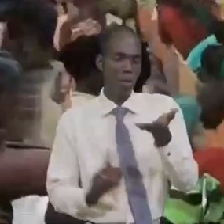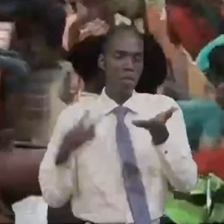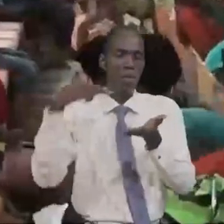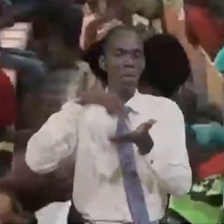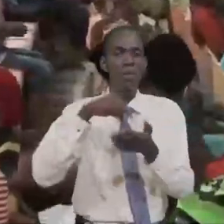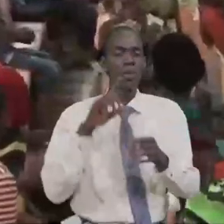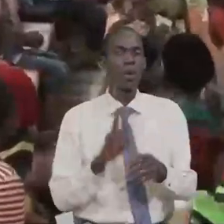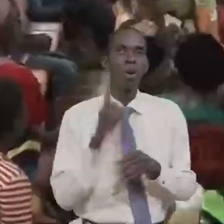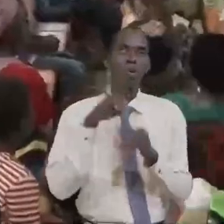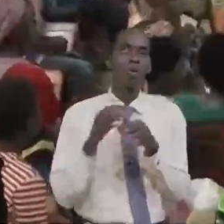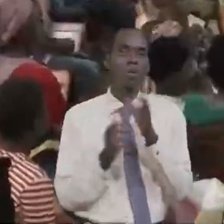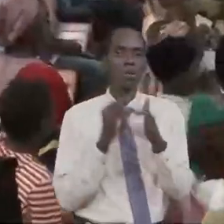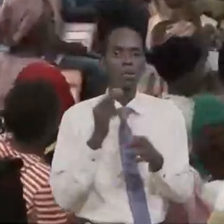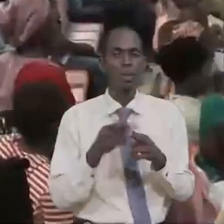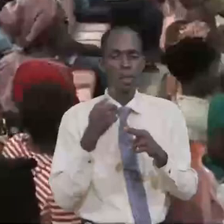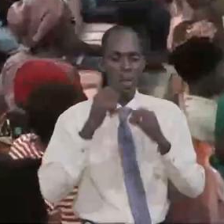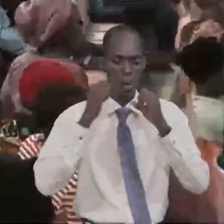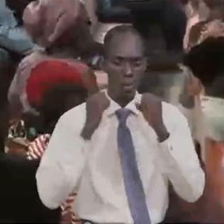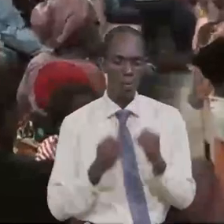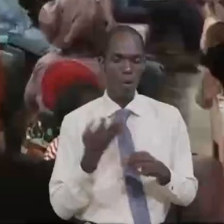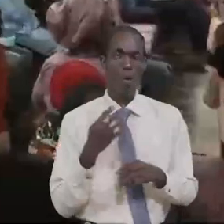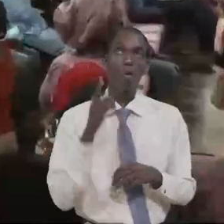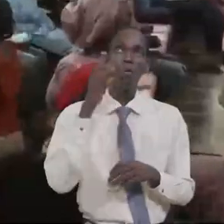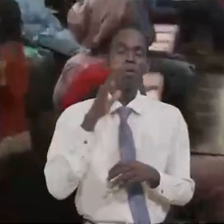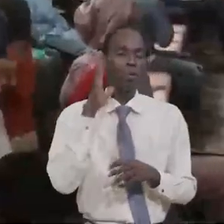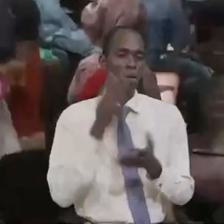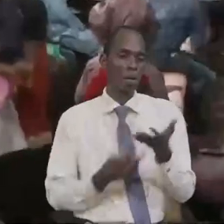de Dieu va te lever en toi